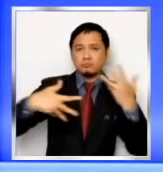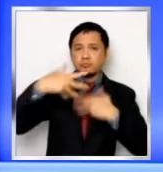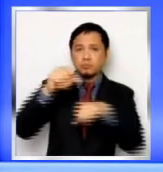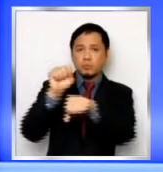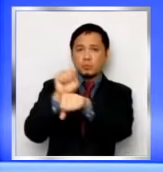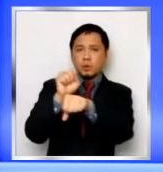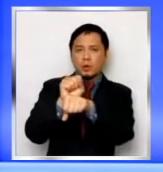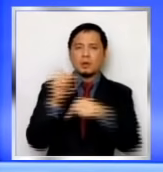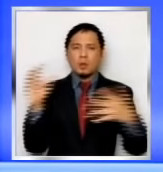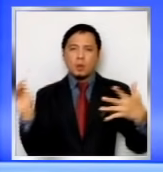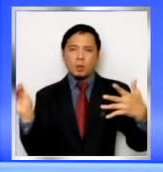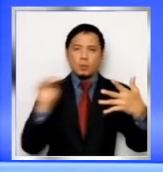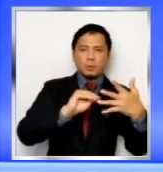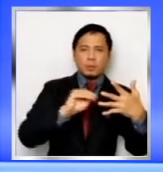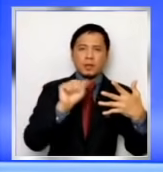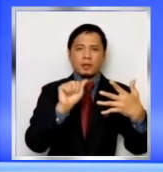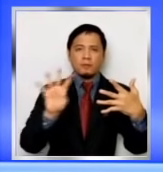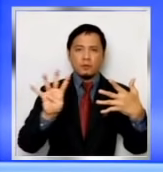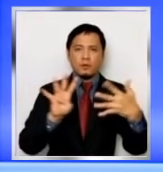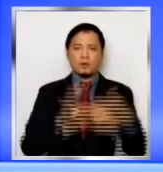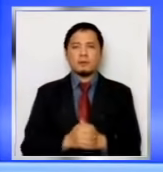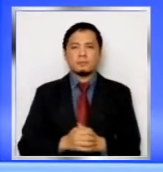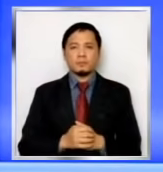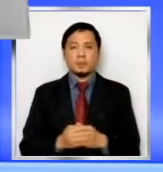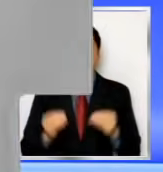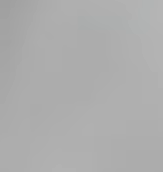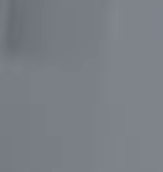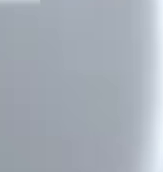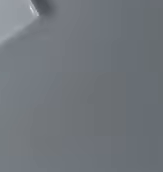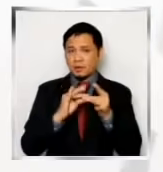sa listahang yan. Nakatutok si Ivan Mayrina.